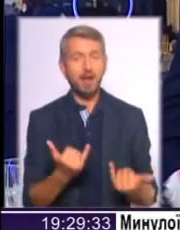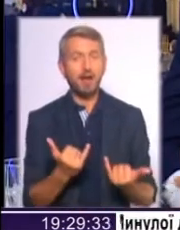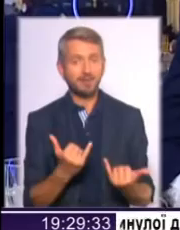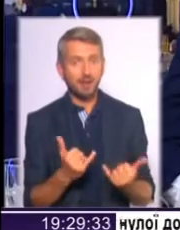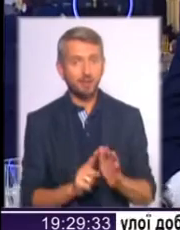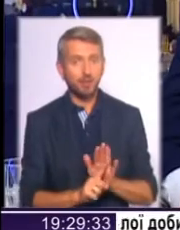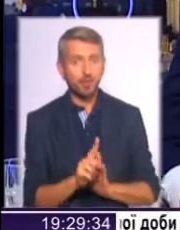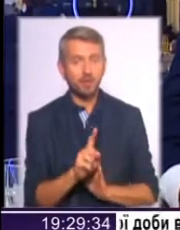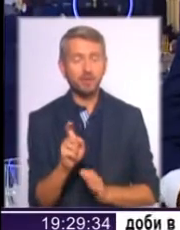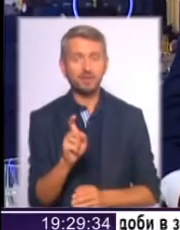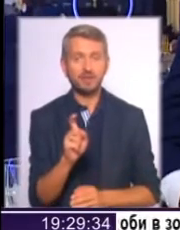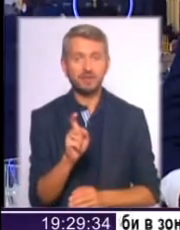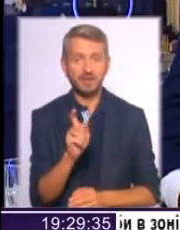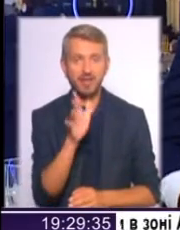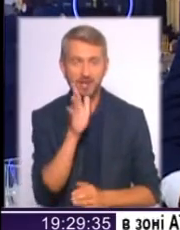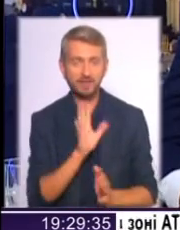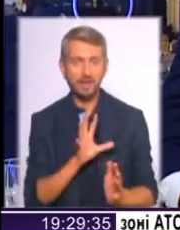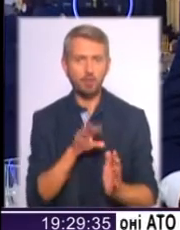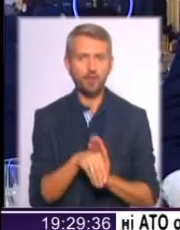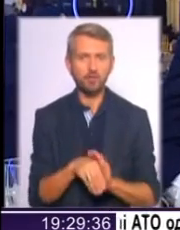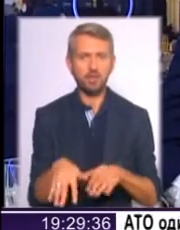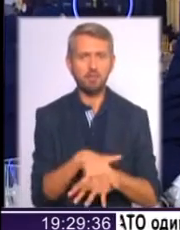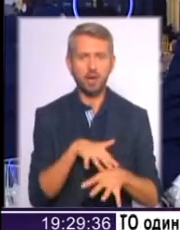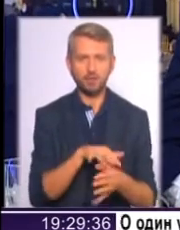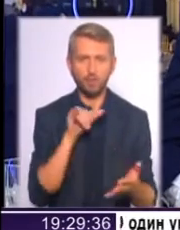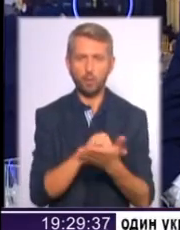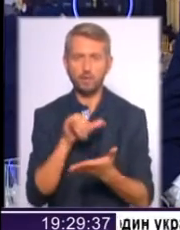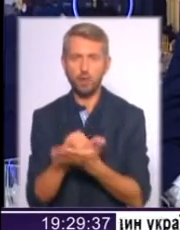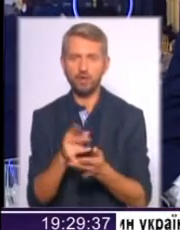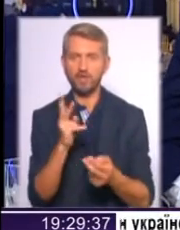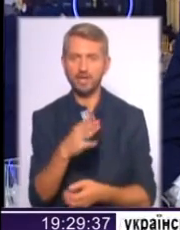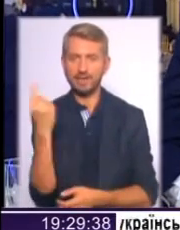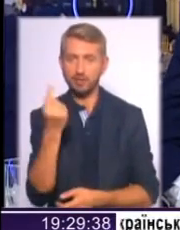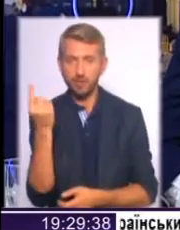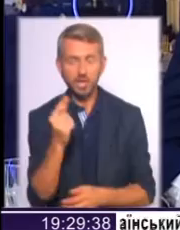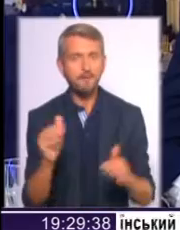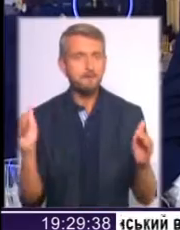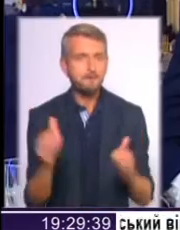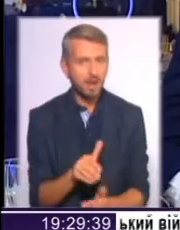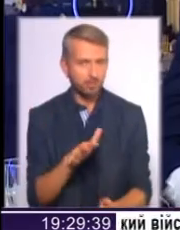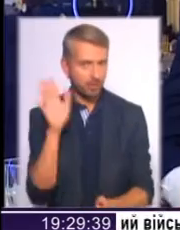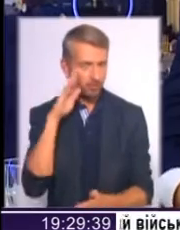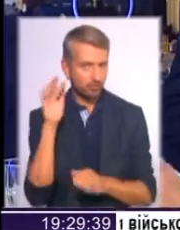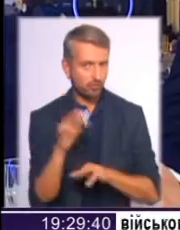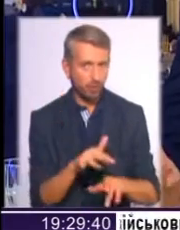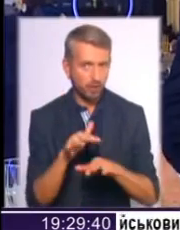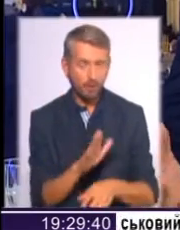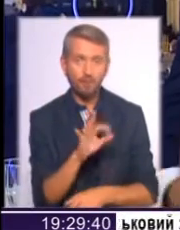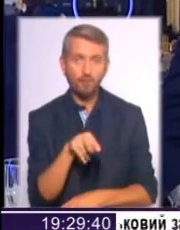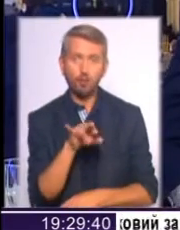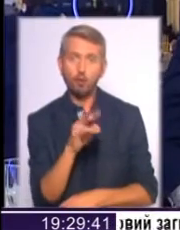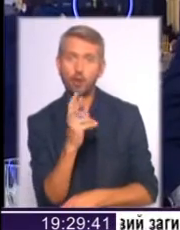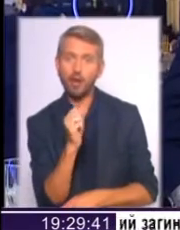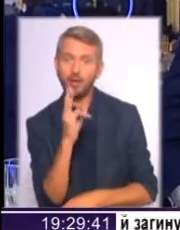з часів запровадження масового квартирних лічильників, значно менше стоків. Водоканали від цього страждають, тому що в них менший